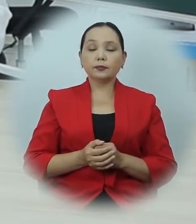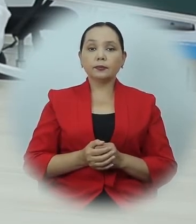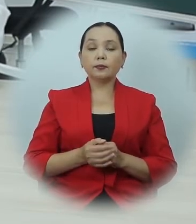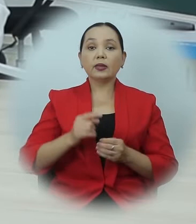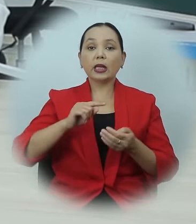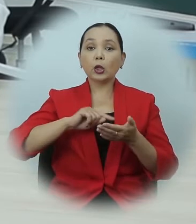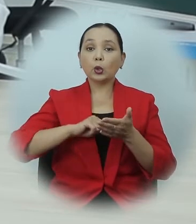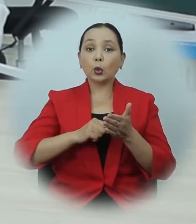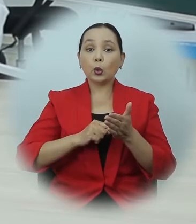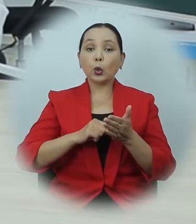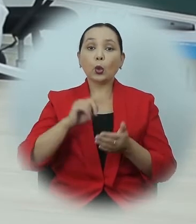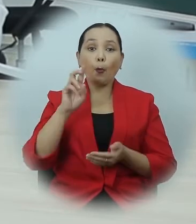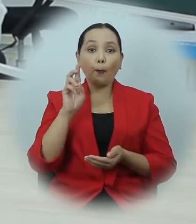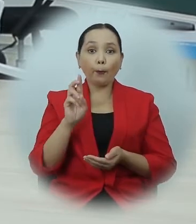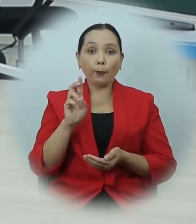Ставим точку B.